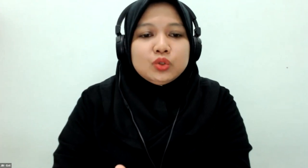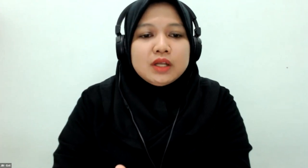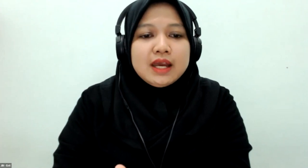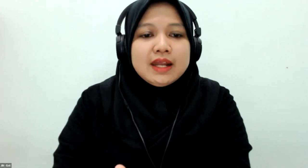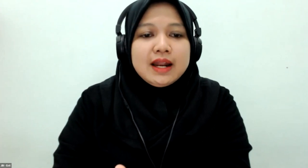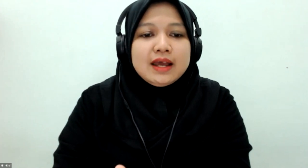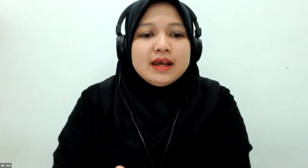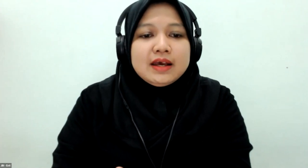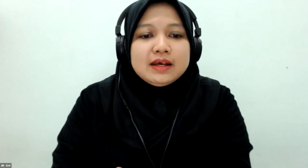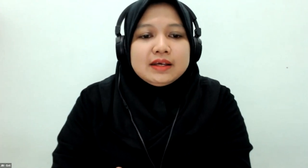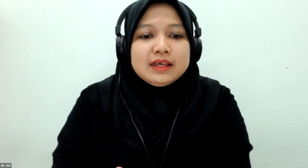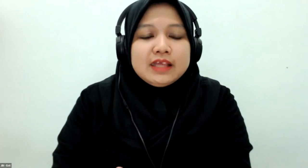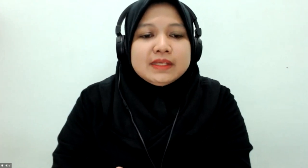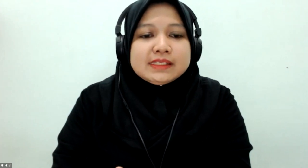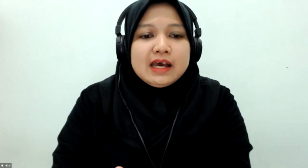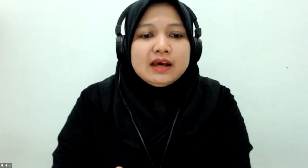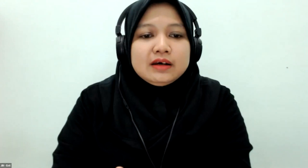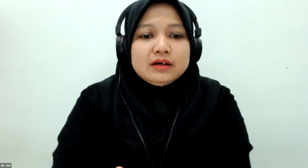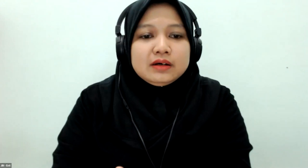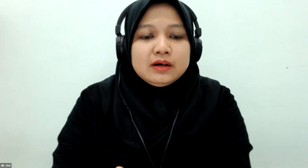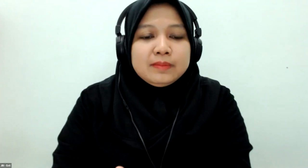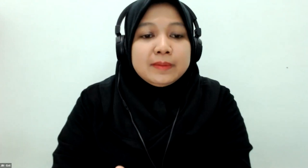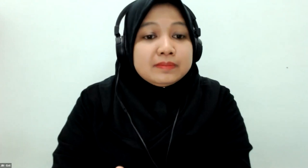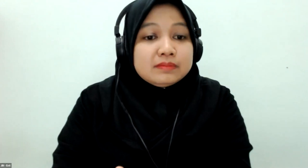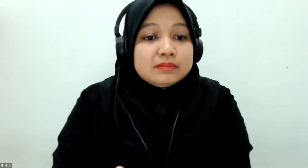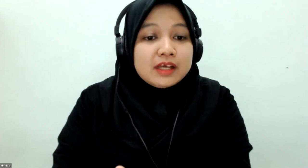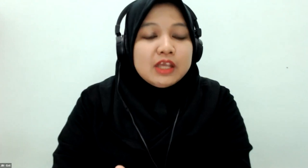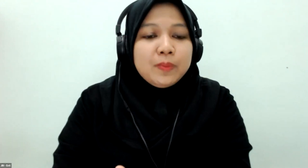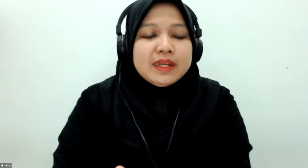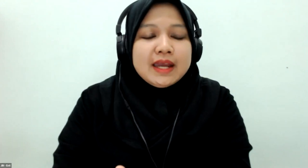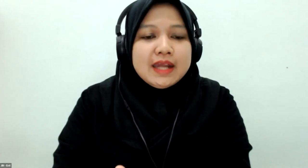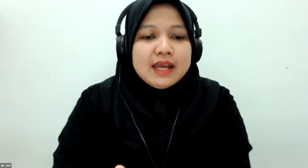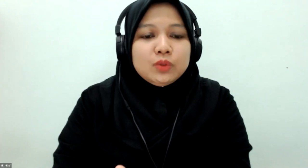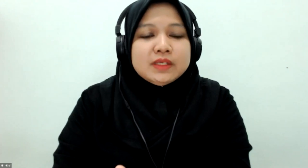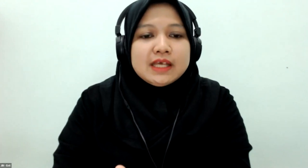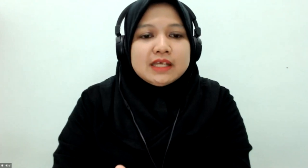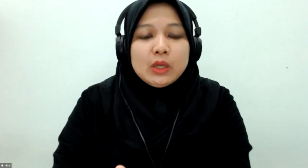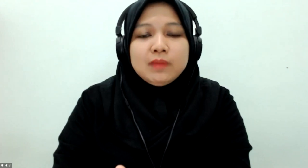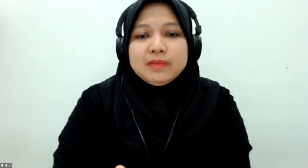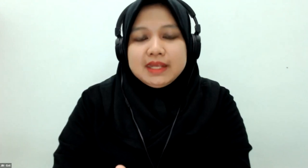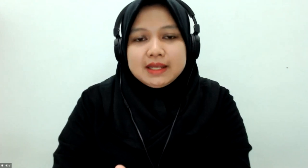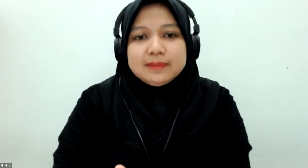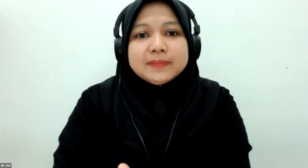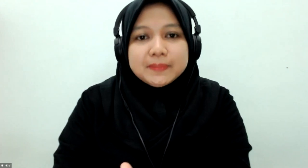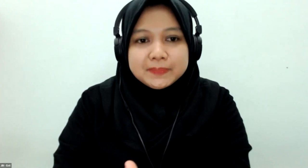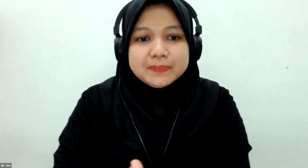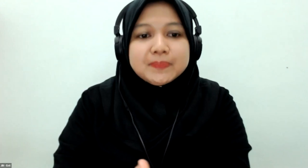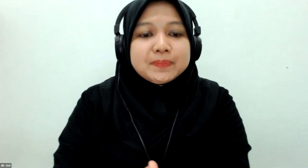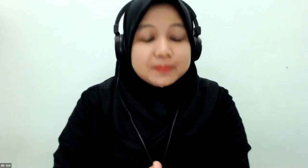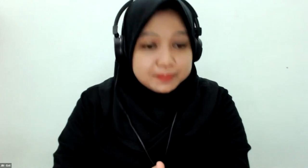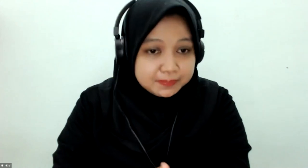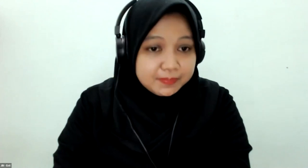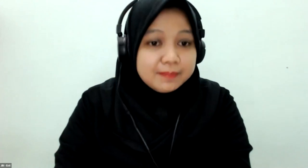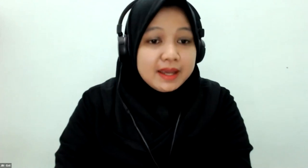yang tujuannya adalah kita bisa memakai hidupan yang ada itu bisa di meningkat